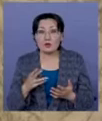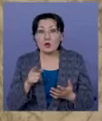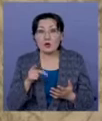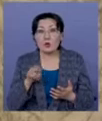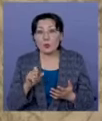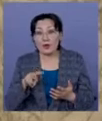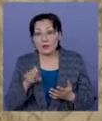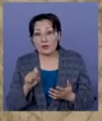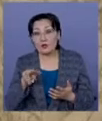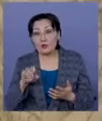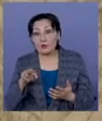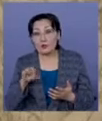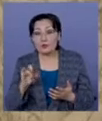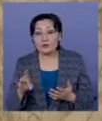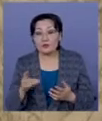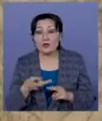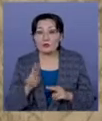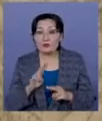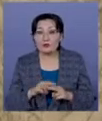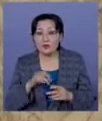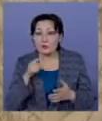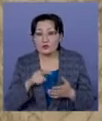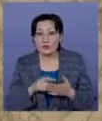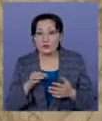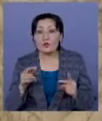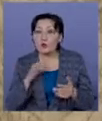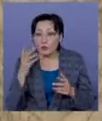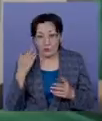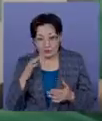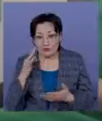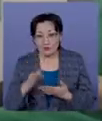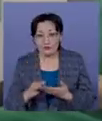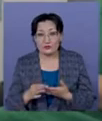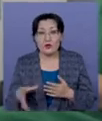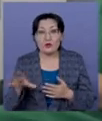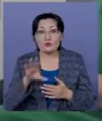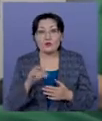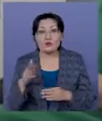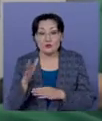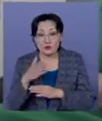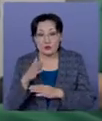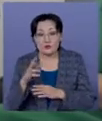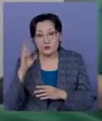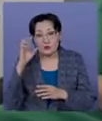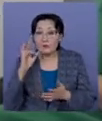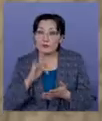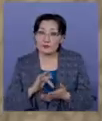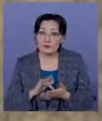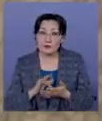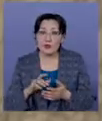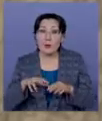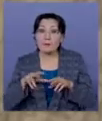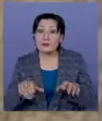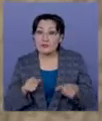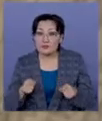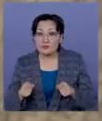Куала-Лумпур. Арсен Тәпенов мұндай сауалдарға осылайша оңай жауап береді. Төрткіл дүниенің тулары мен мемлекеттер астанасын тіпті